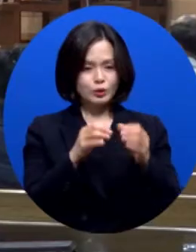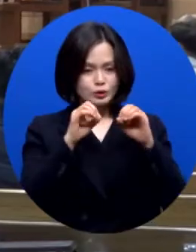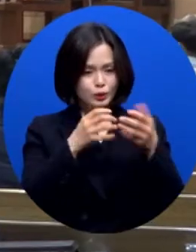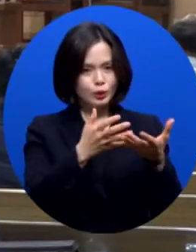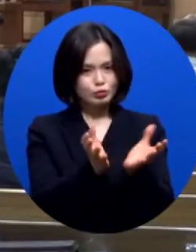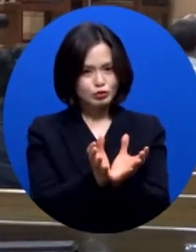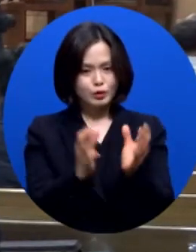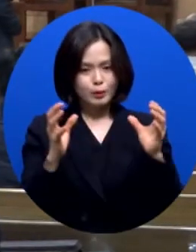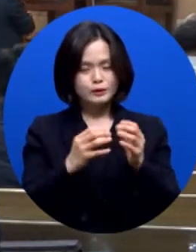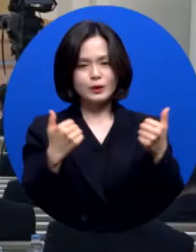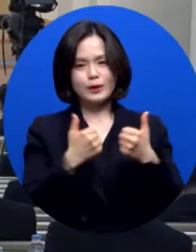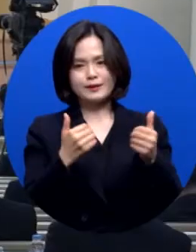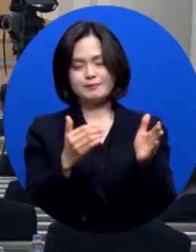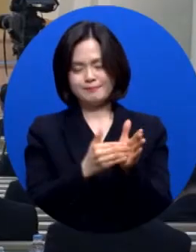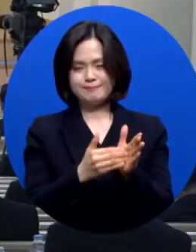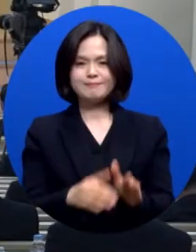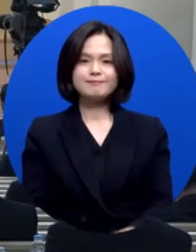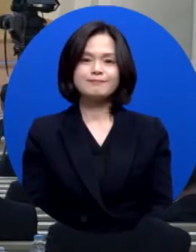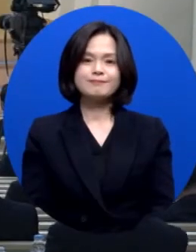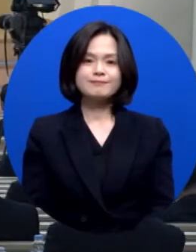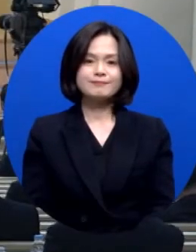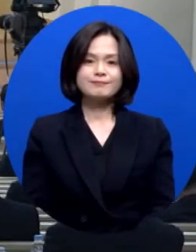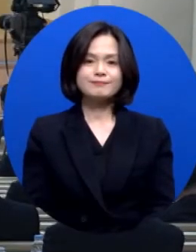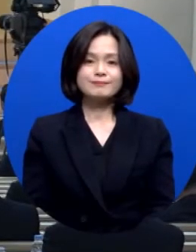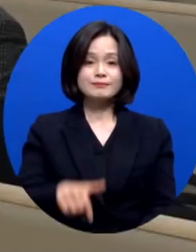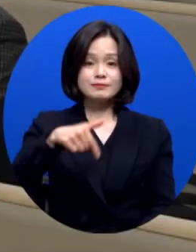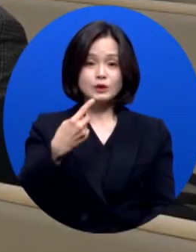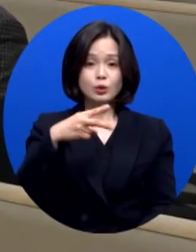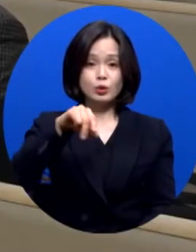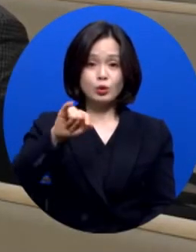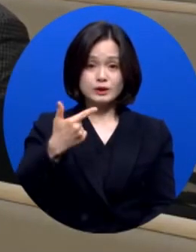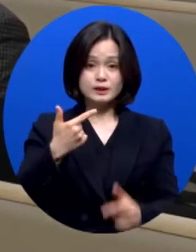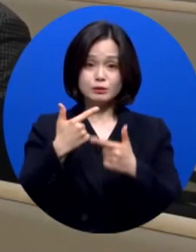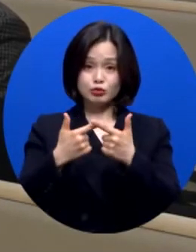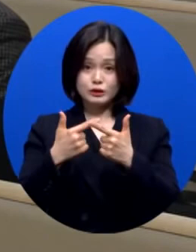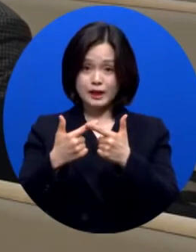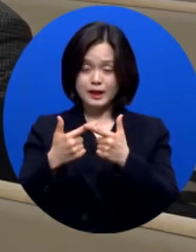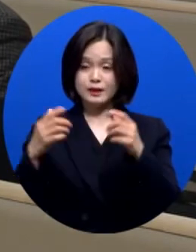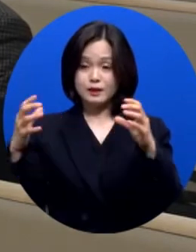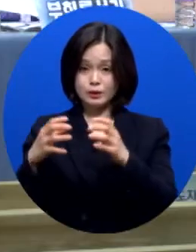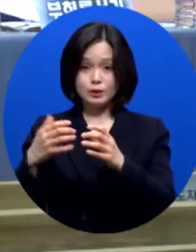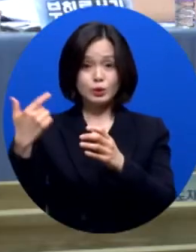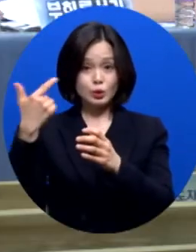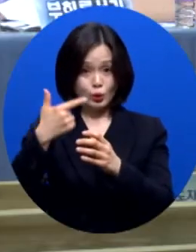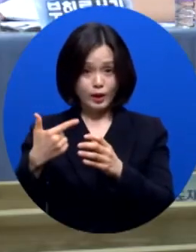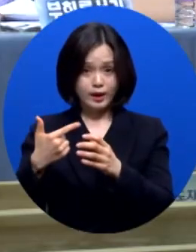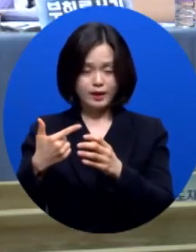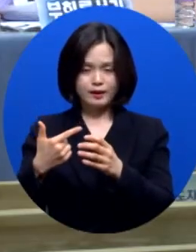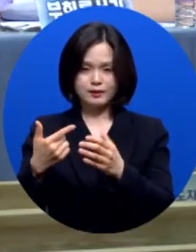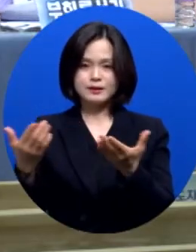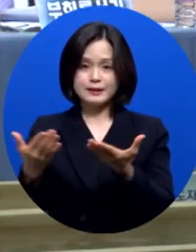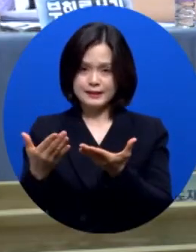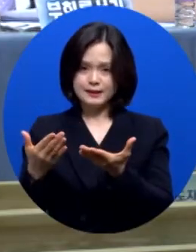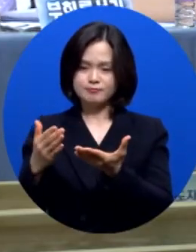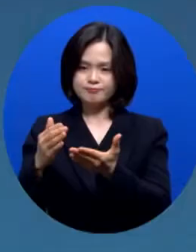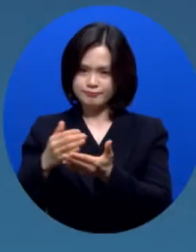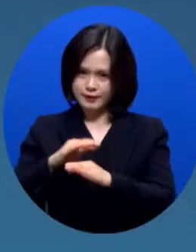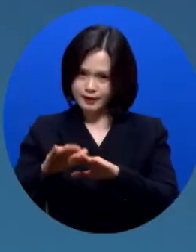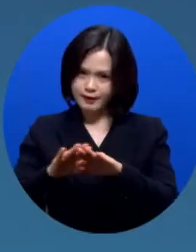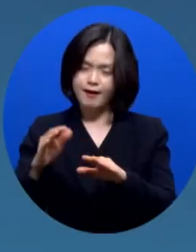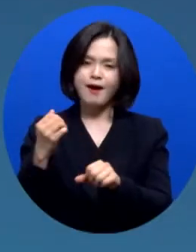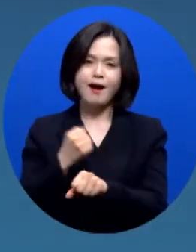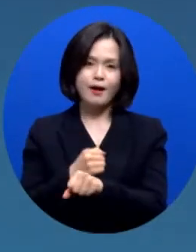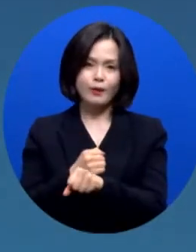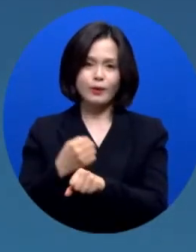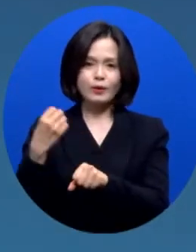진행했습니다 한편 예장 고신 부산 서부 높 에는 각종 회 뭐 처리 에 이어 노회장 새로운 료 배송 규 식